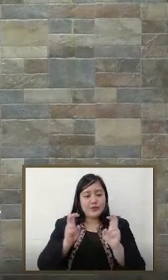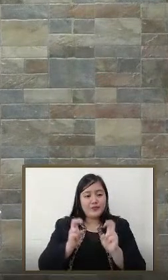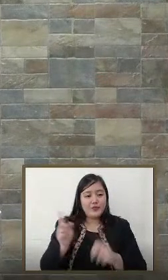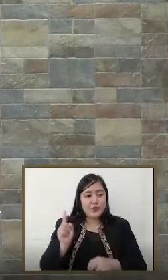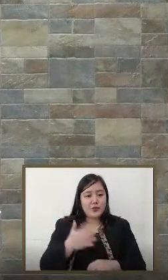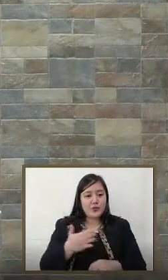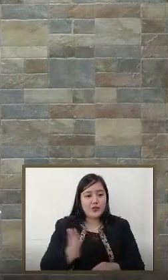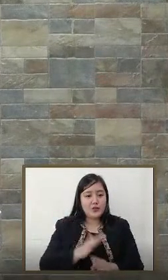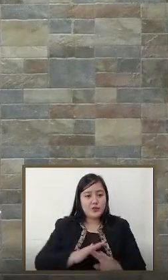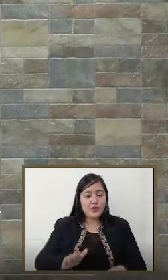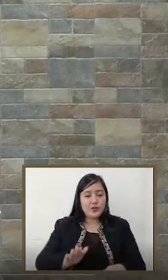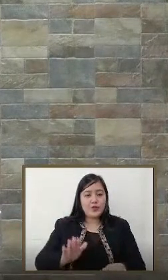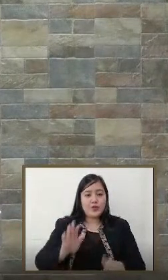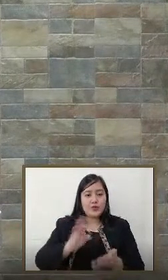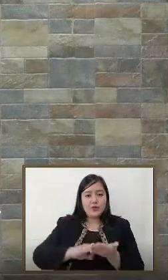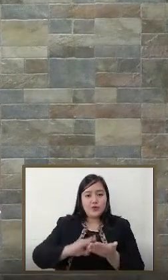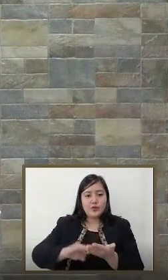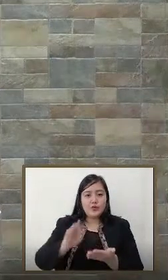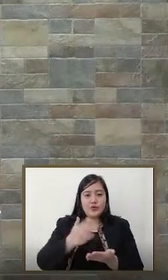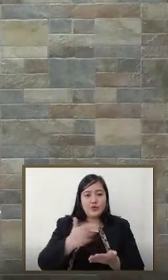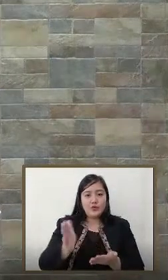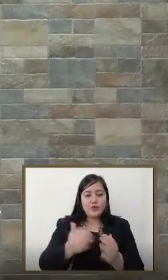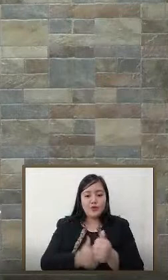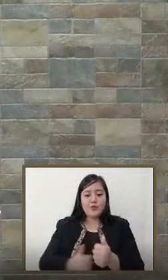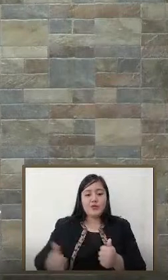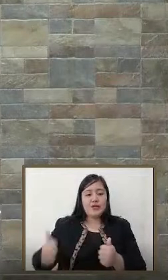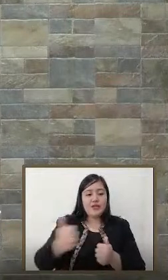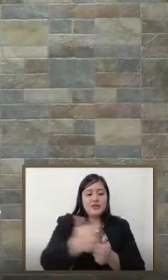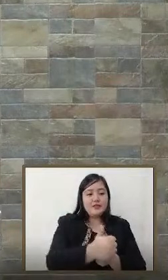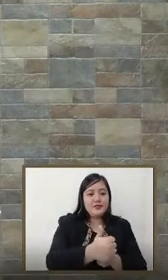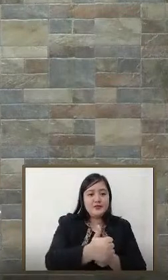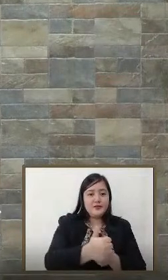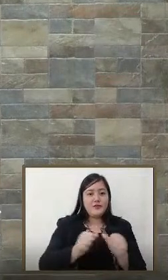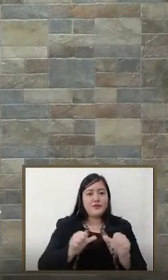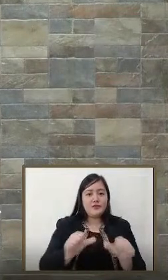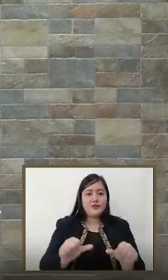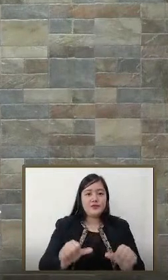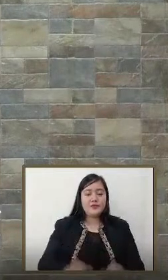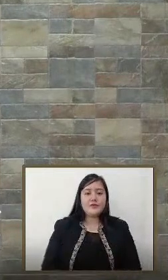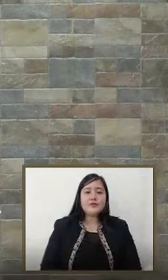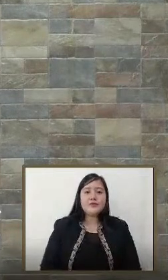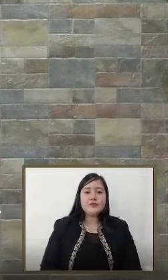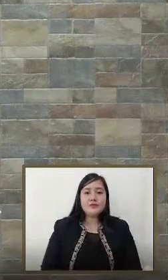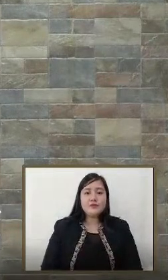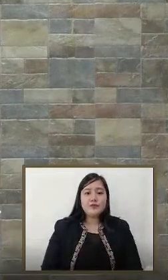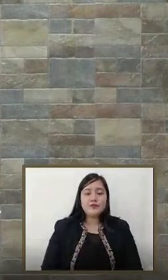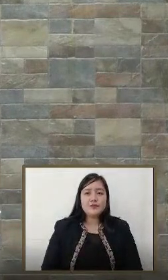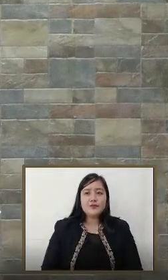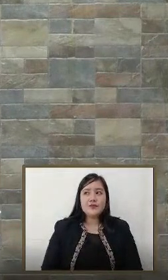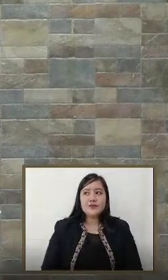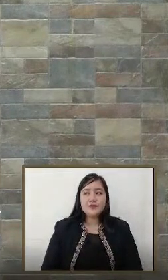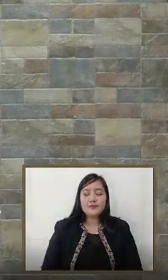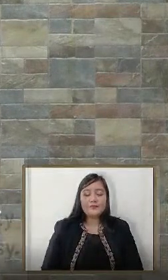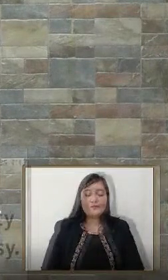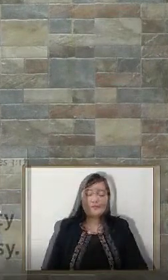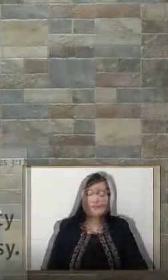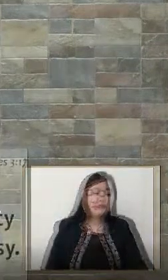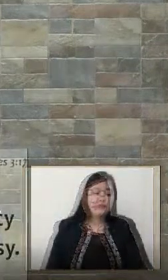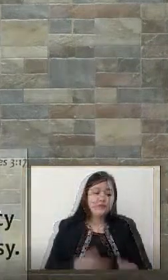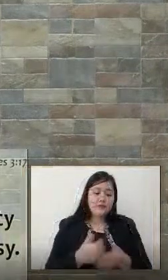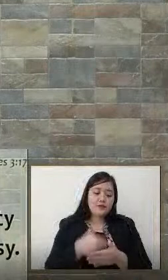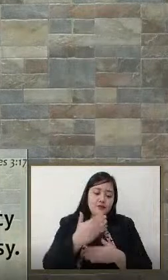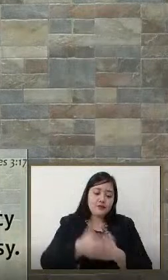What you do not forgive, you will pass on. All right? What is next here? Tapusin ko lamang po ito mga patid,